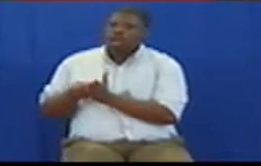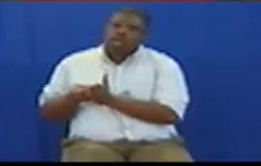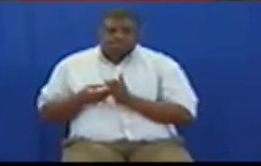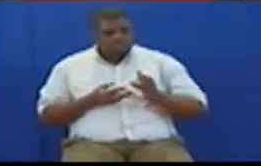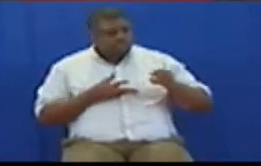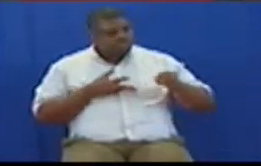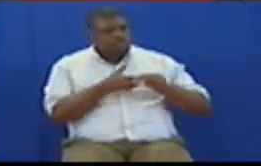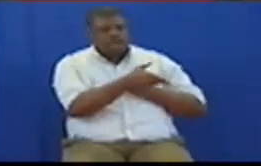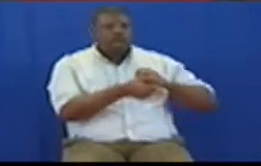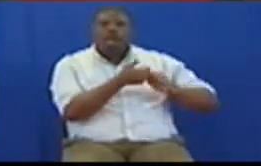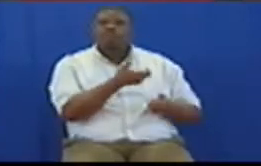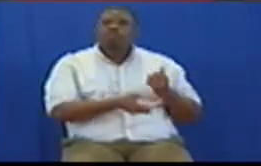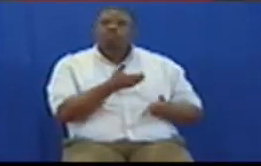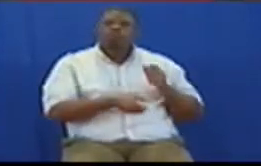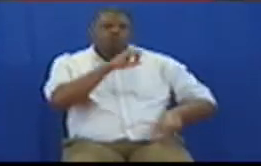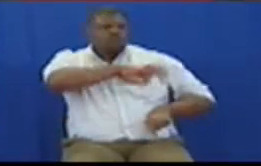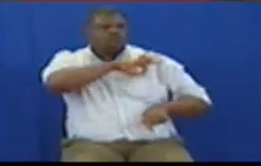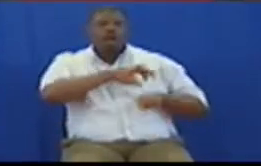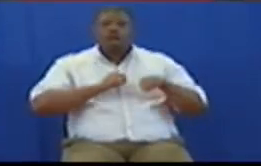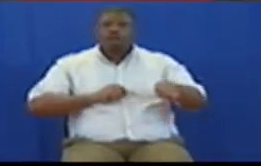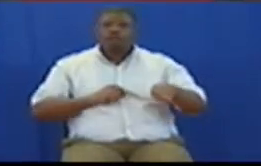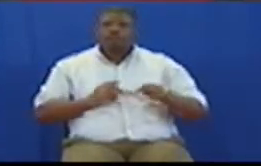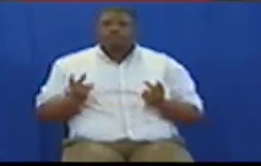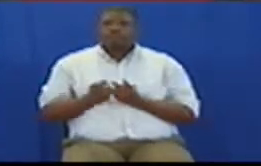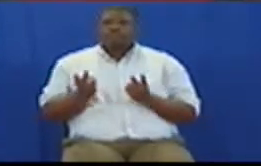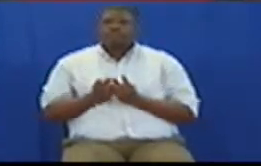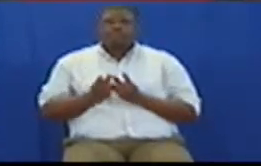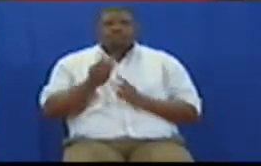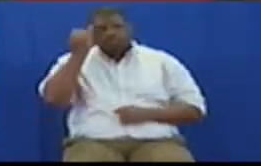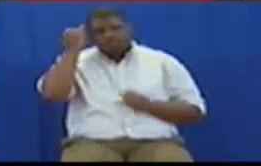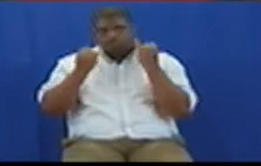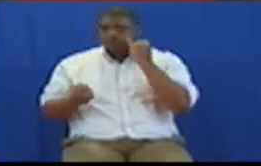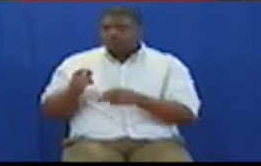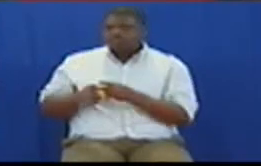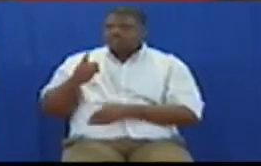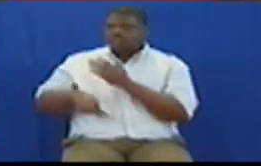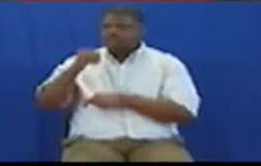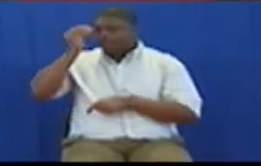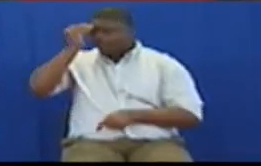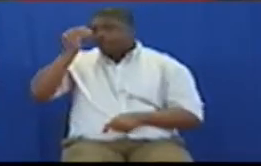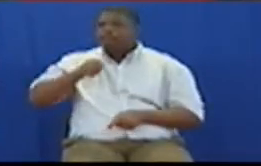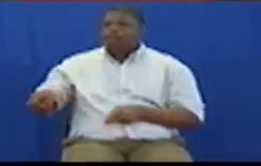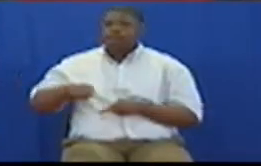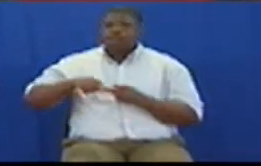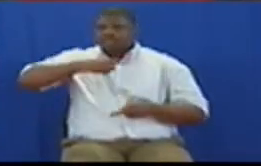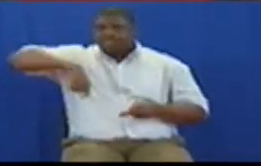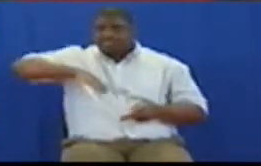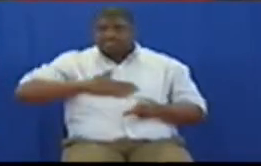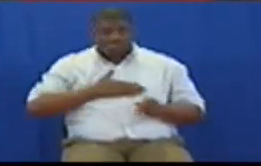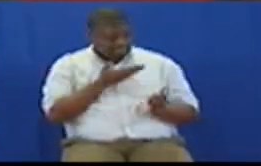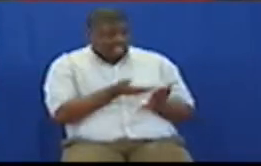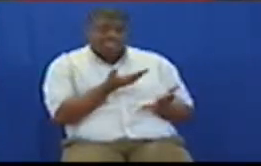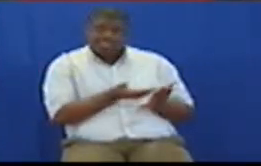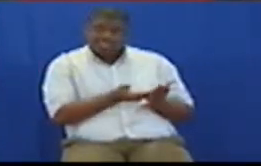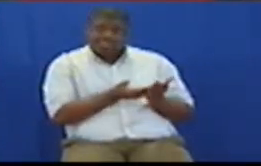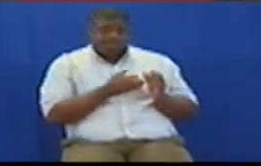changamoto ya ukosefu wa ajira. Lakini ningependa pia kutoa maoni yangu kwenye swala zima la elimu. Sisi sote ni mashahidi ni kwa